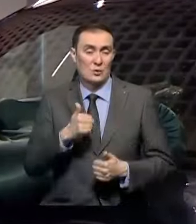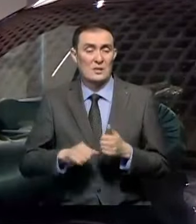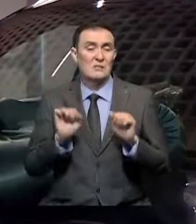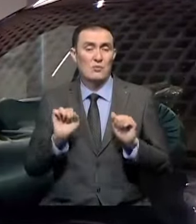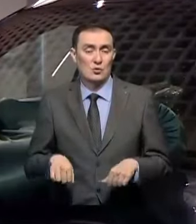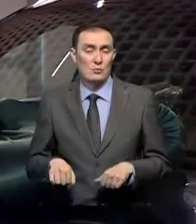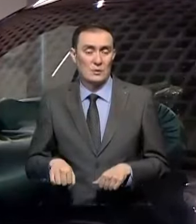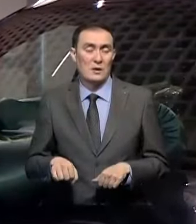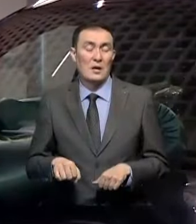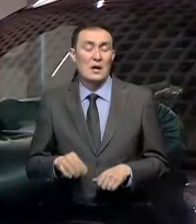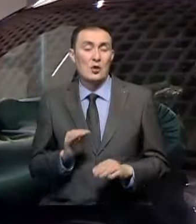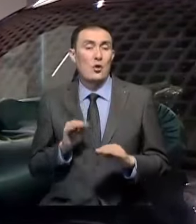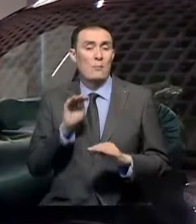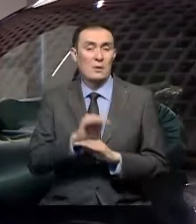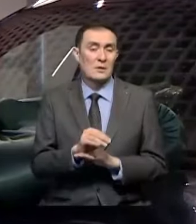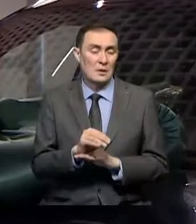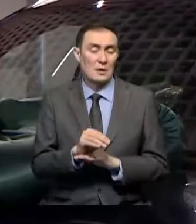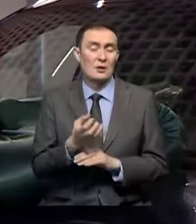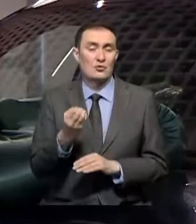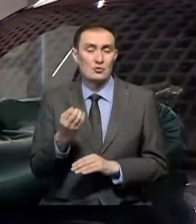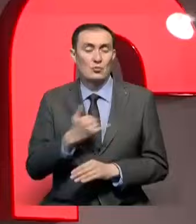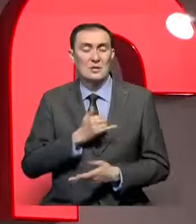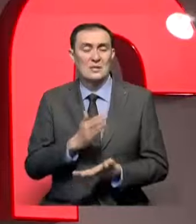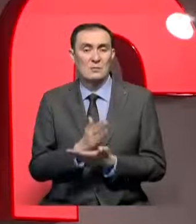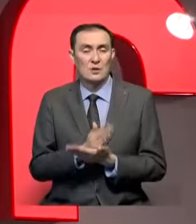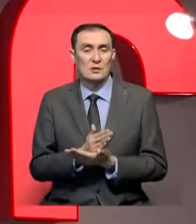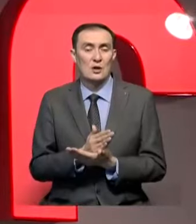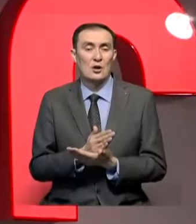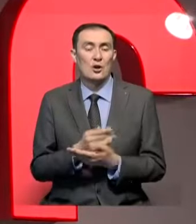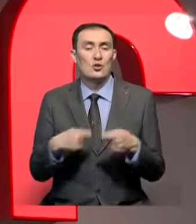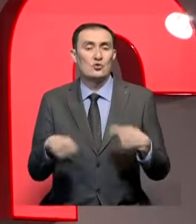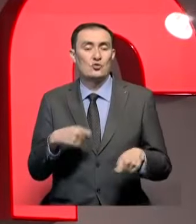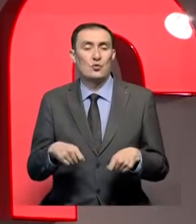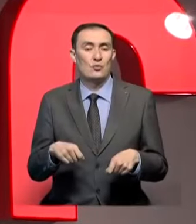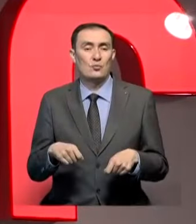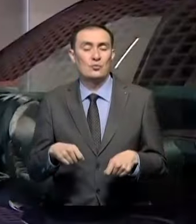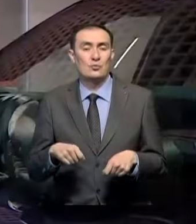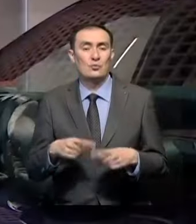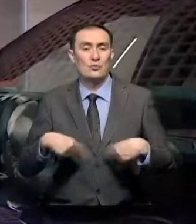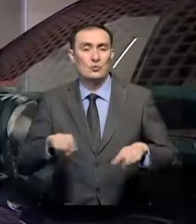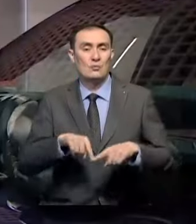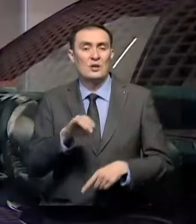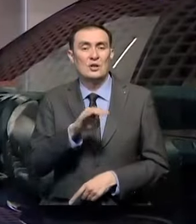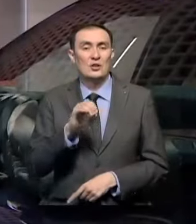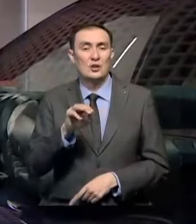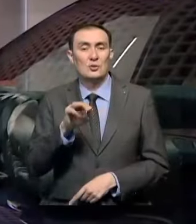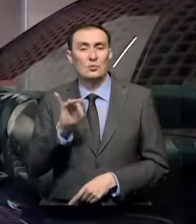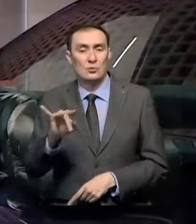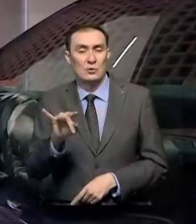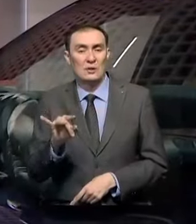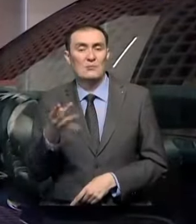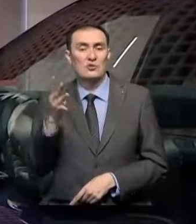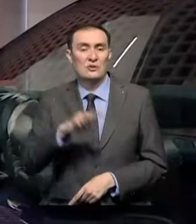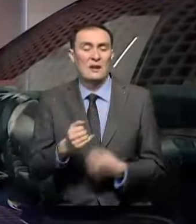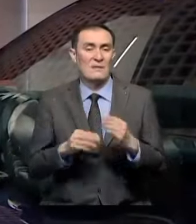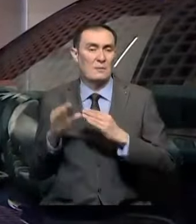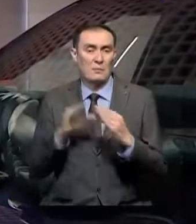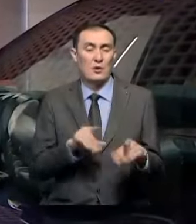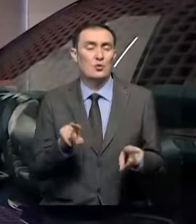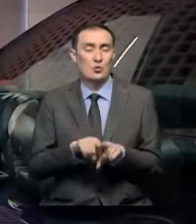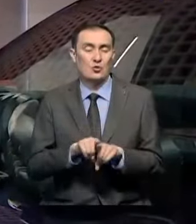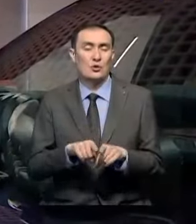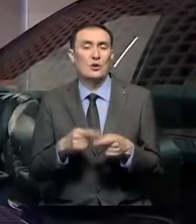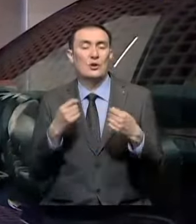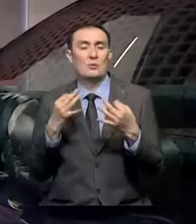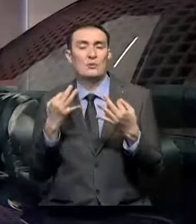э дополнительно также у нас имеется шурум gour в модельной линейке тура четыре автомобиля все они доступны